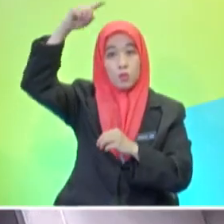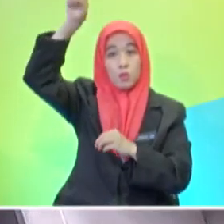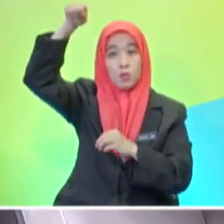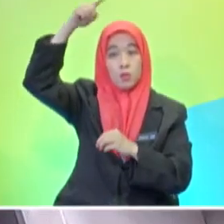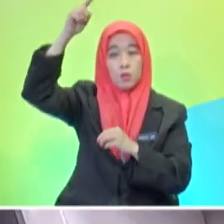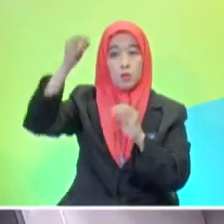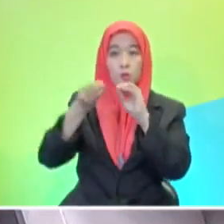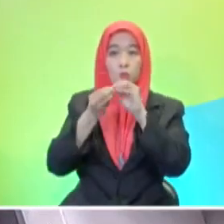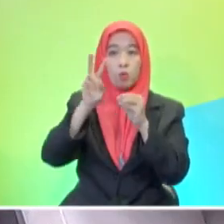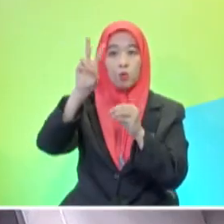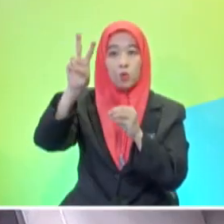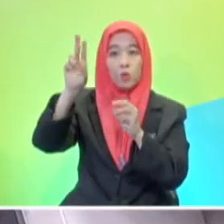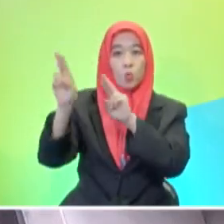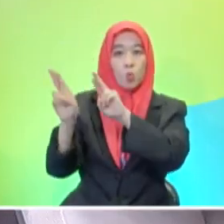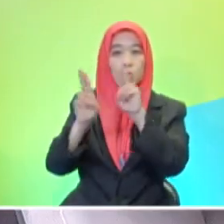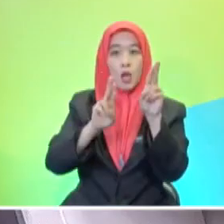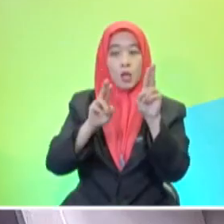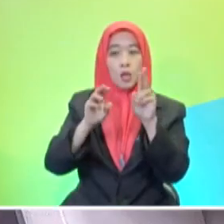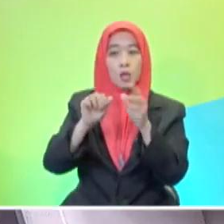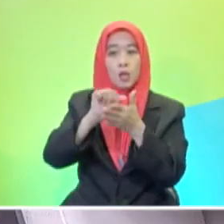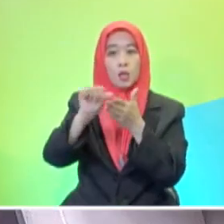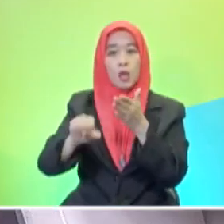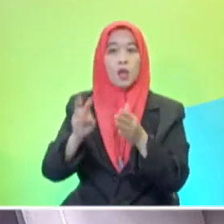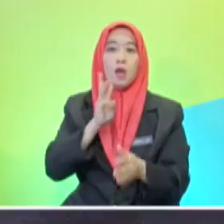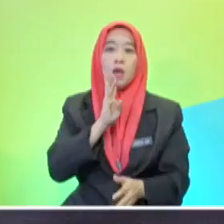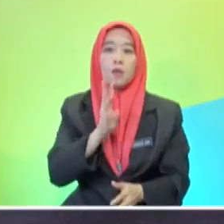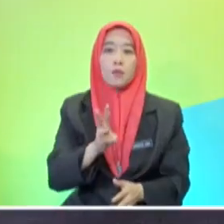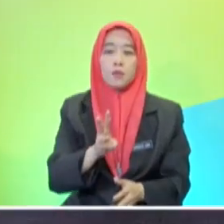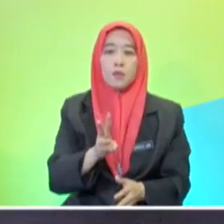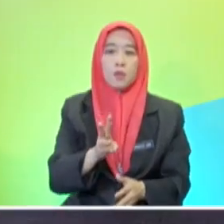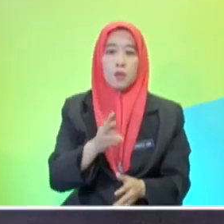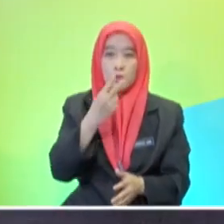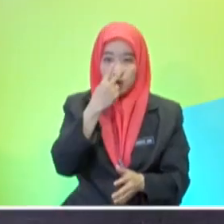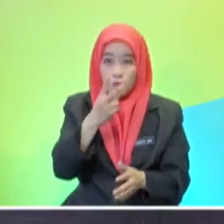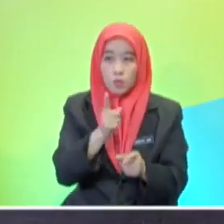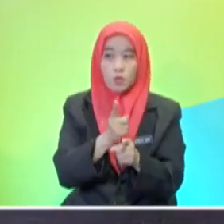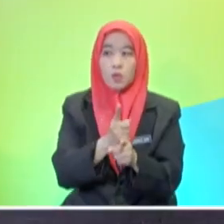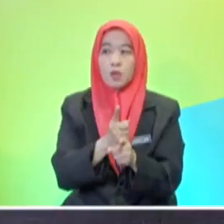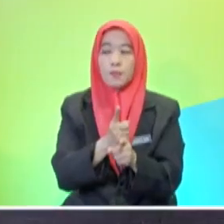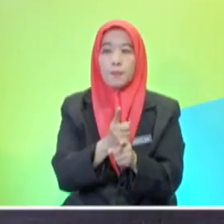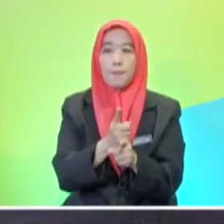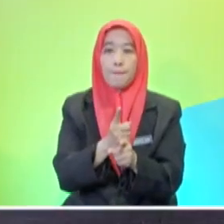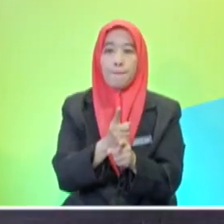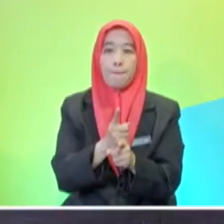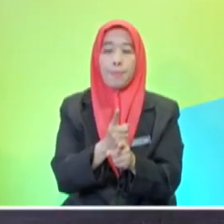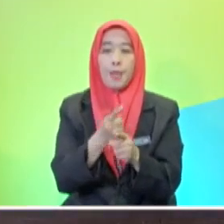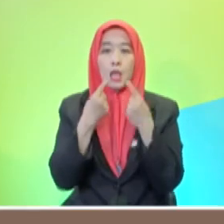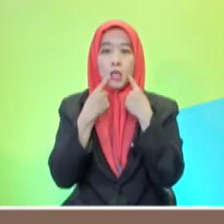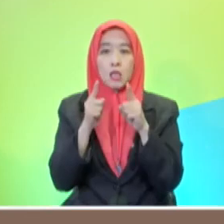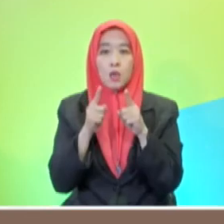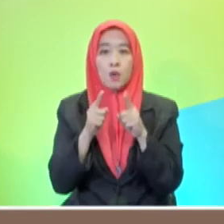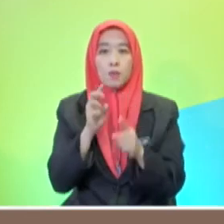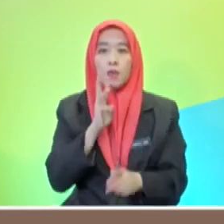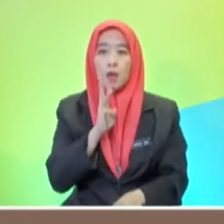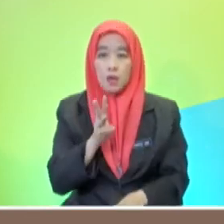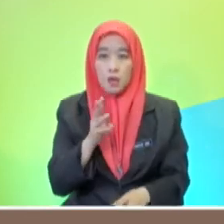Kedua udara dan yang terakhir air. Okey, mari kita simak betul tak Syafiqah jawab tadi itu. Okey, air